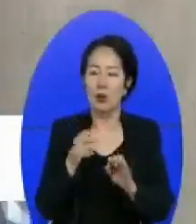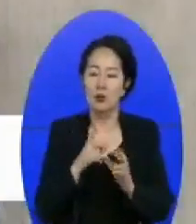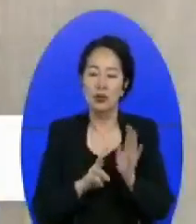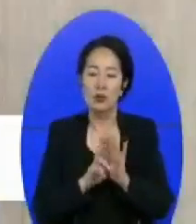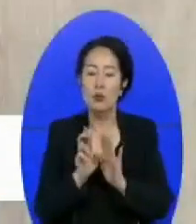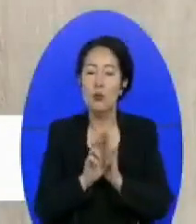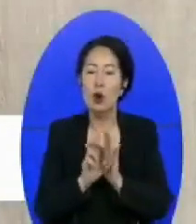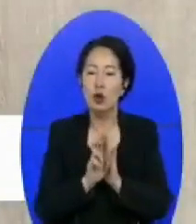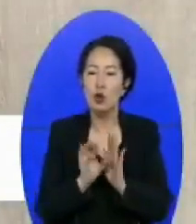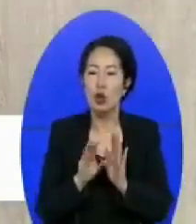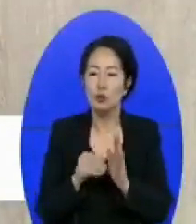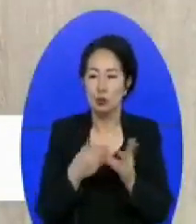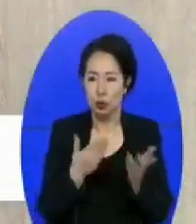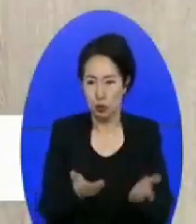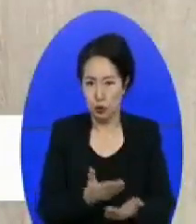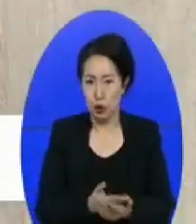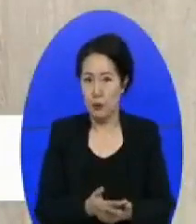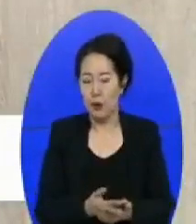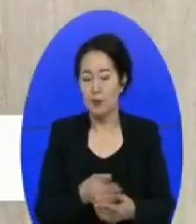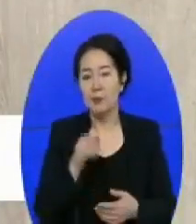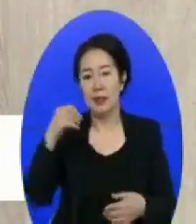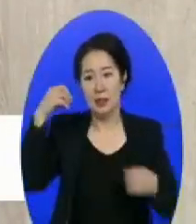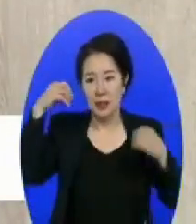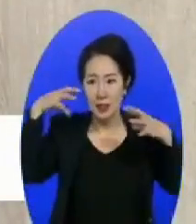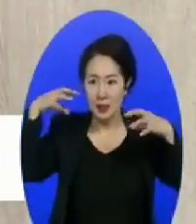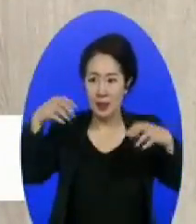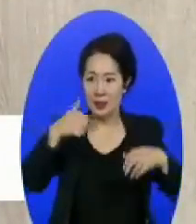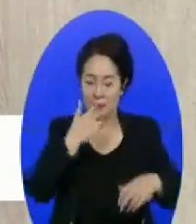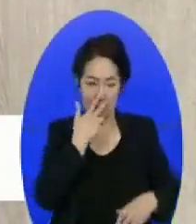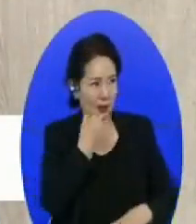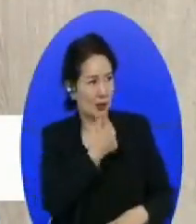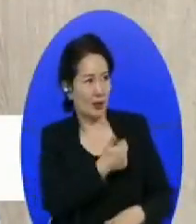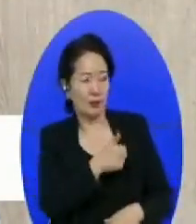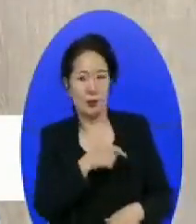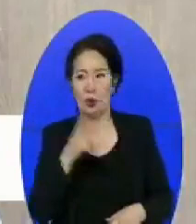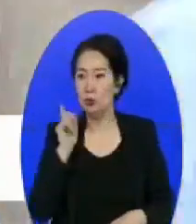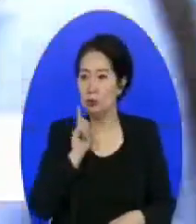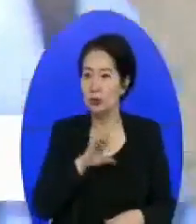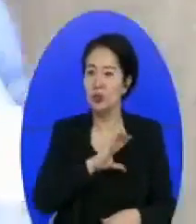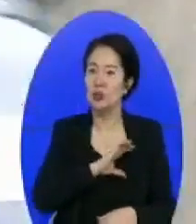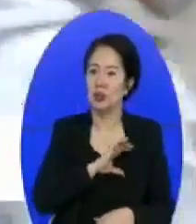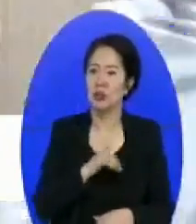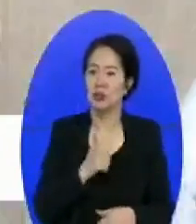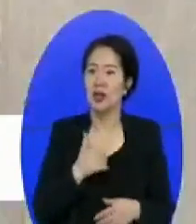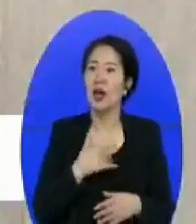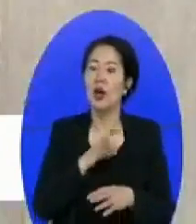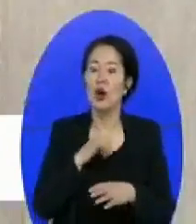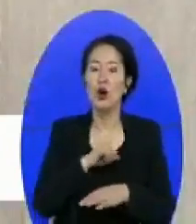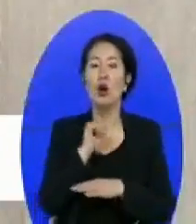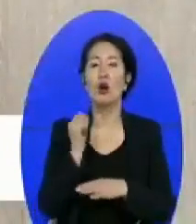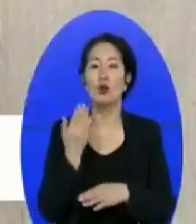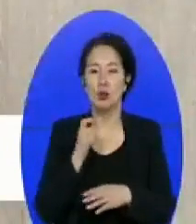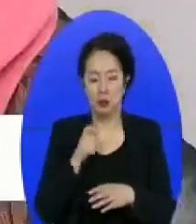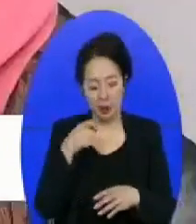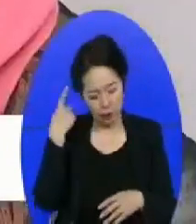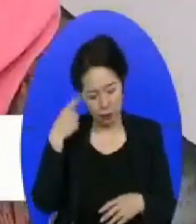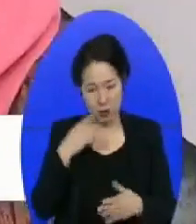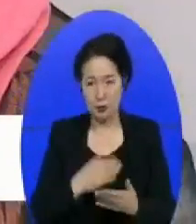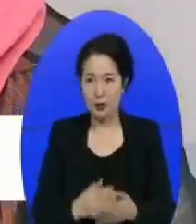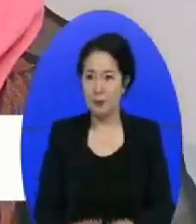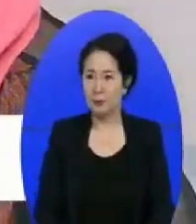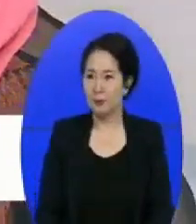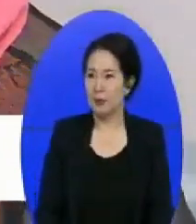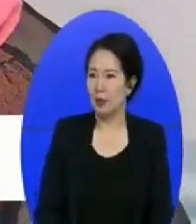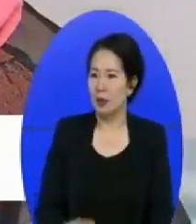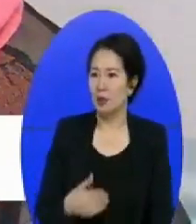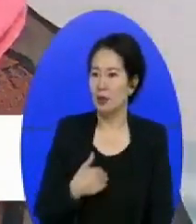боломжийг гаргаж өгч байгаа юм. Ер нь бол гэрэл гээгээтэй болсон байх та бүхэн харж байгаа. Орж ирж байгаа хүн сэтгэл санаа бол арай л өөдрөг байх байх гэж бид бодож байгаа. Яагаад